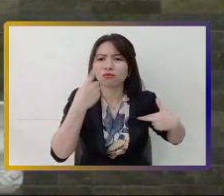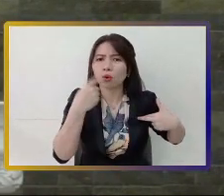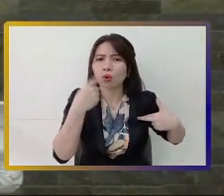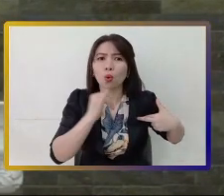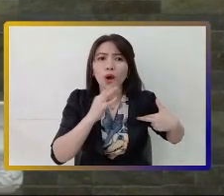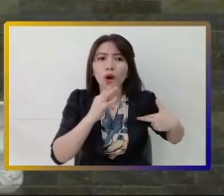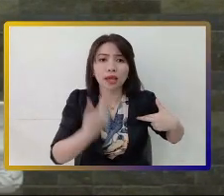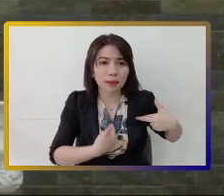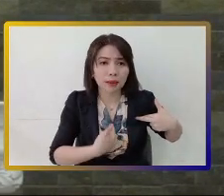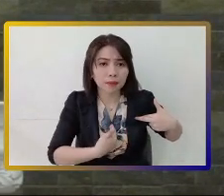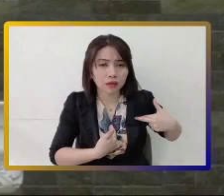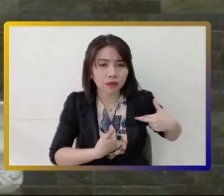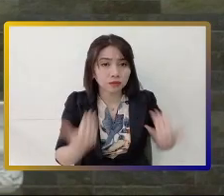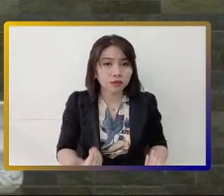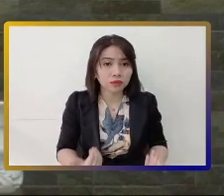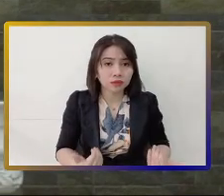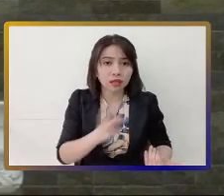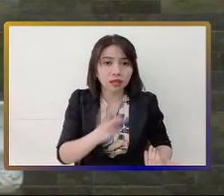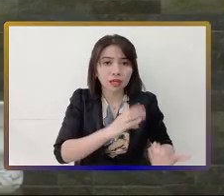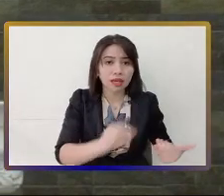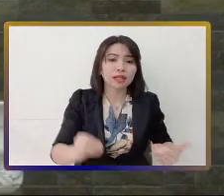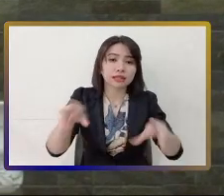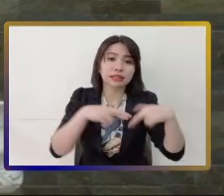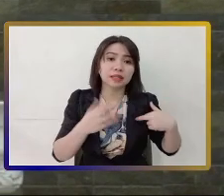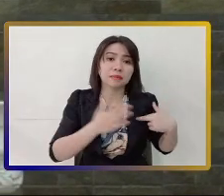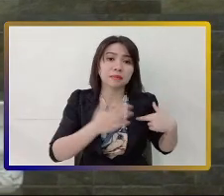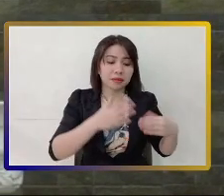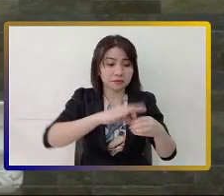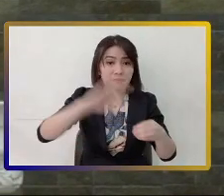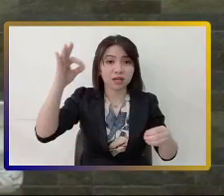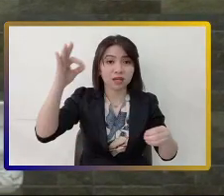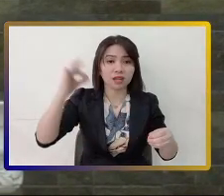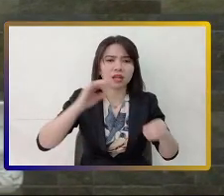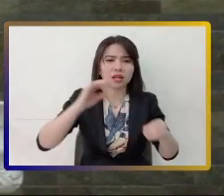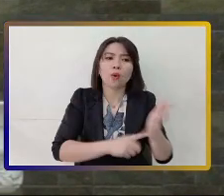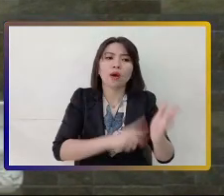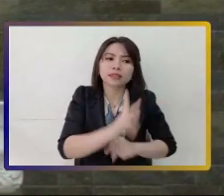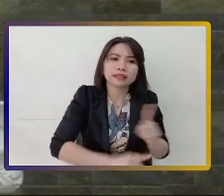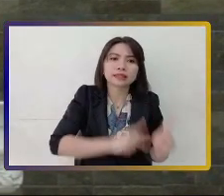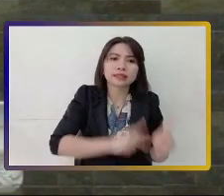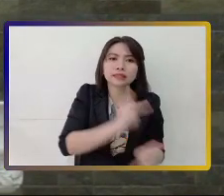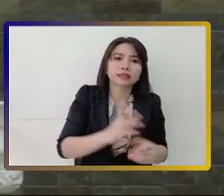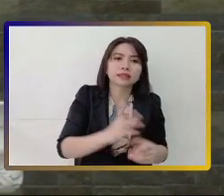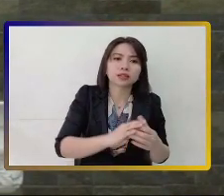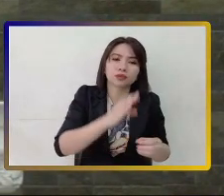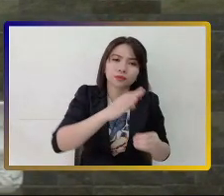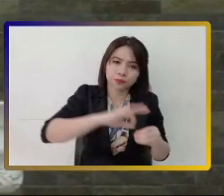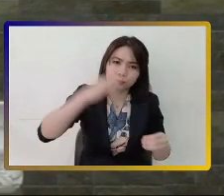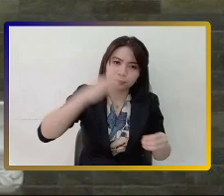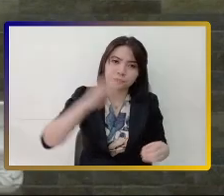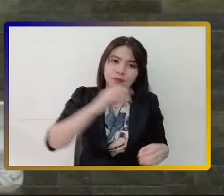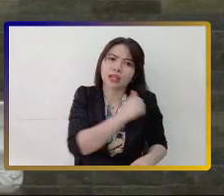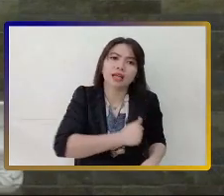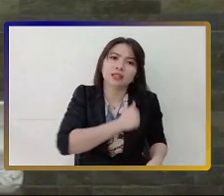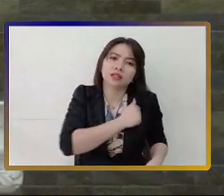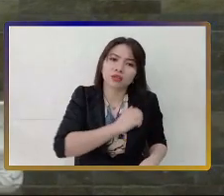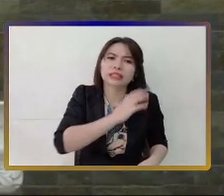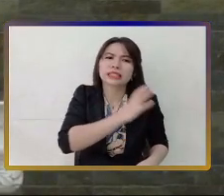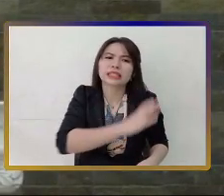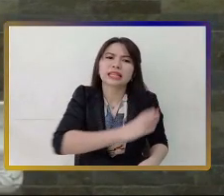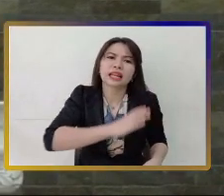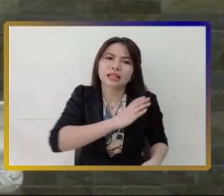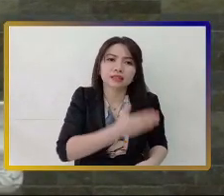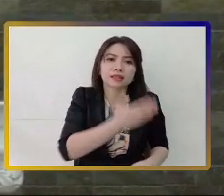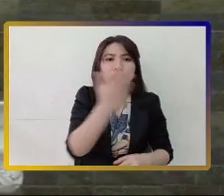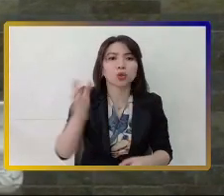meron ako, tanggapin mo kung anong klaseng pag-uugali meron ako, kung anong klaseng Kristiyano pag-uugali meron ako, tanggapin mo yan ang buo sa iyong